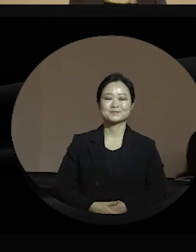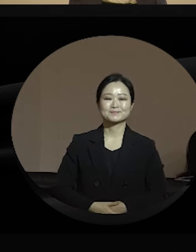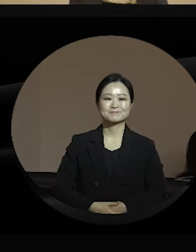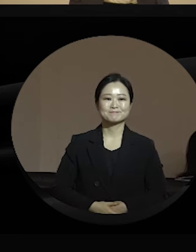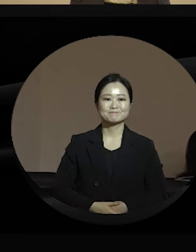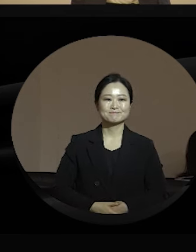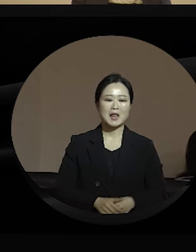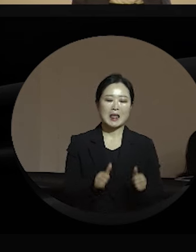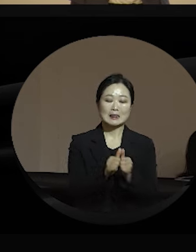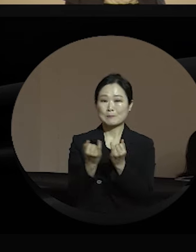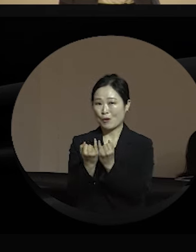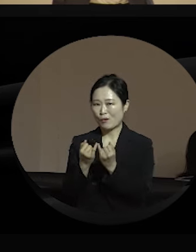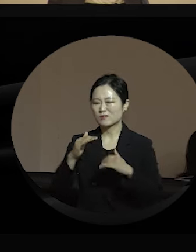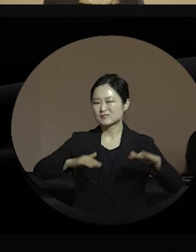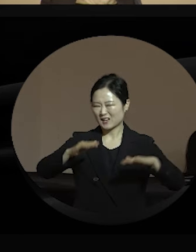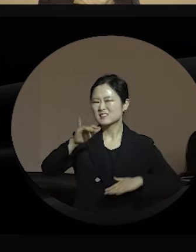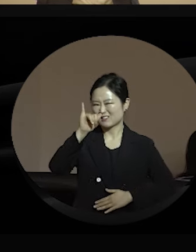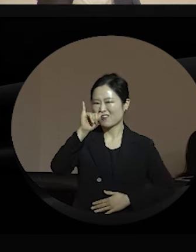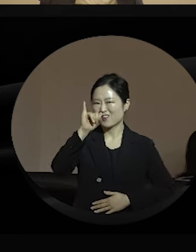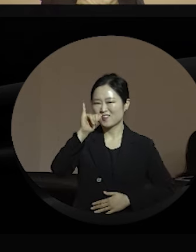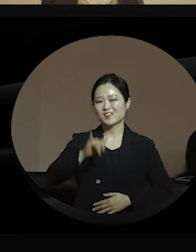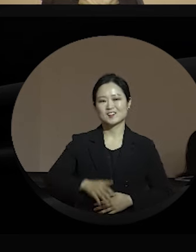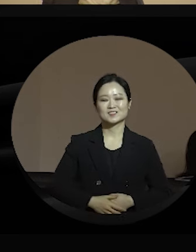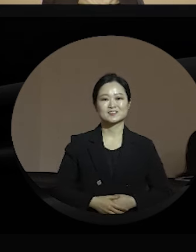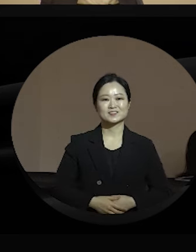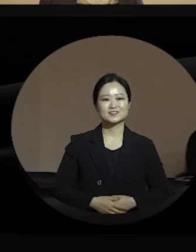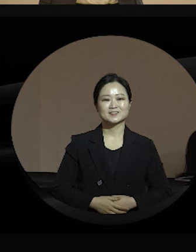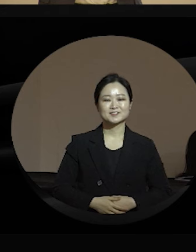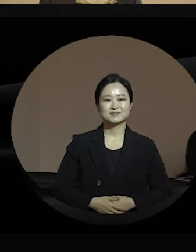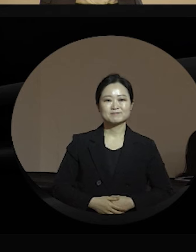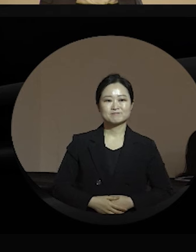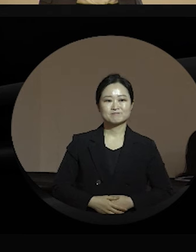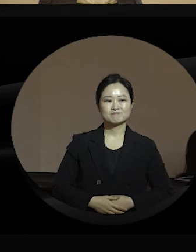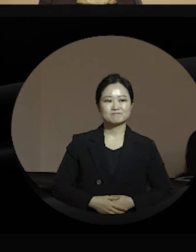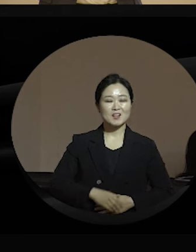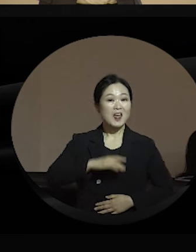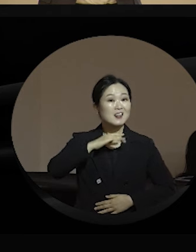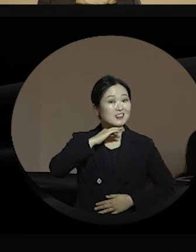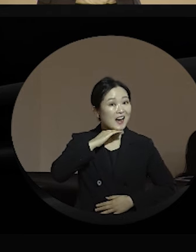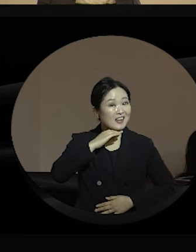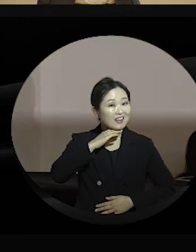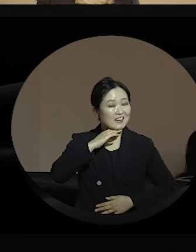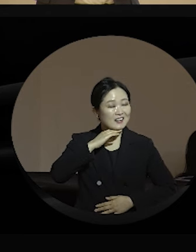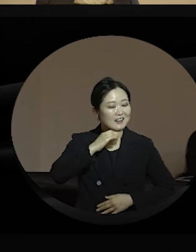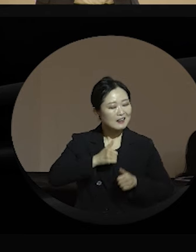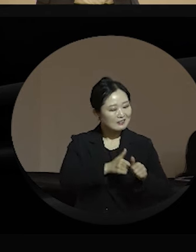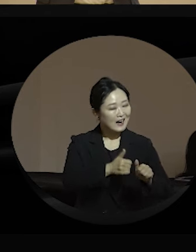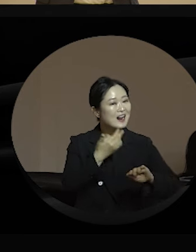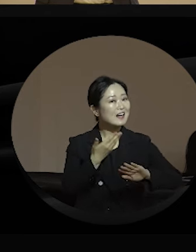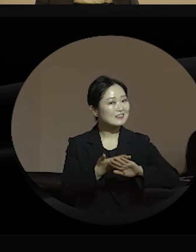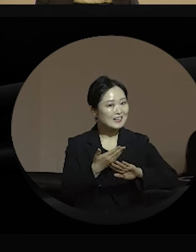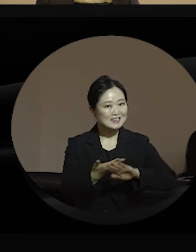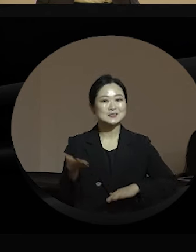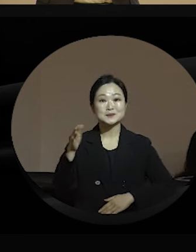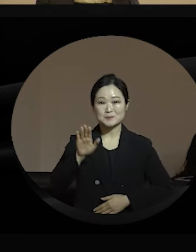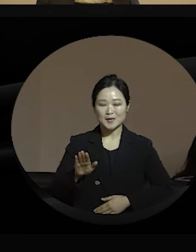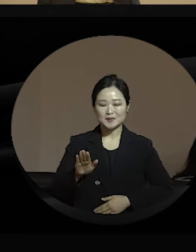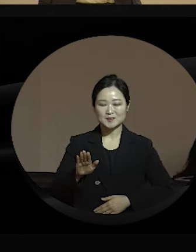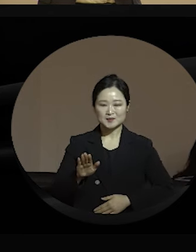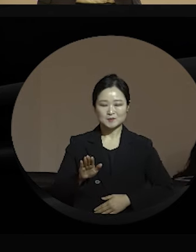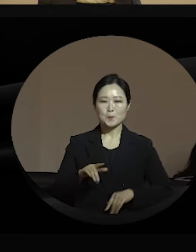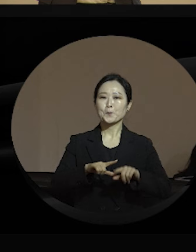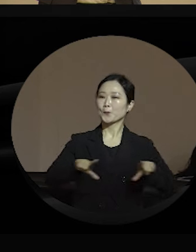뭐 남녀의 차이는 좀 있고 또 나이가 있고 없고에 따라서 많고 적고에 따라서 차이는 좀 있지만